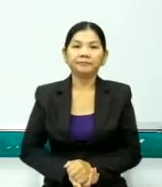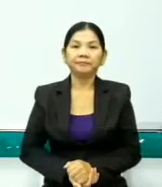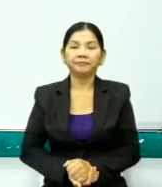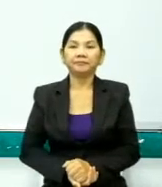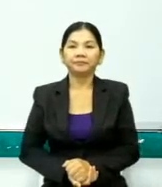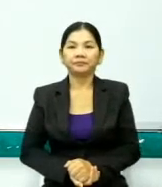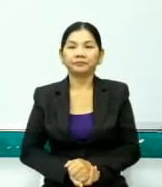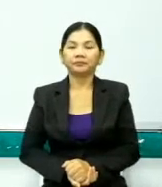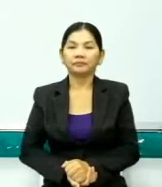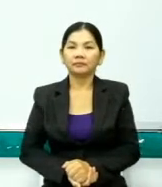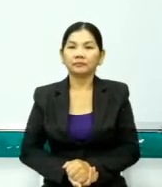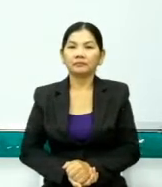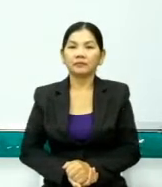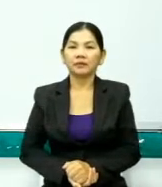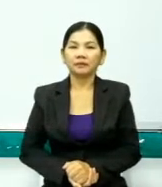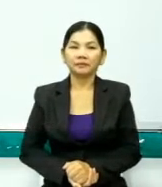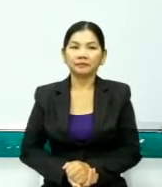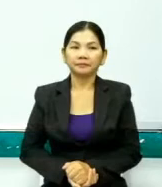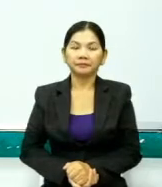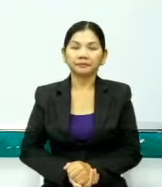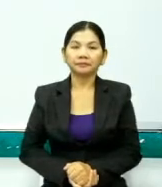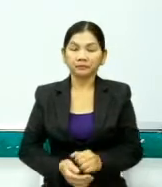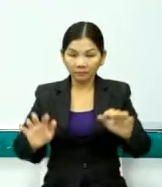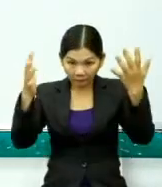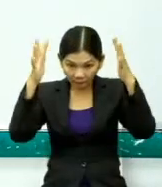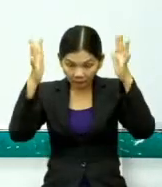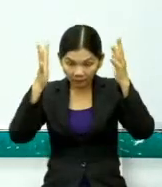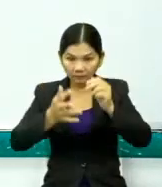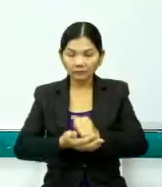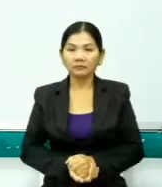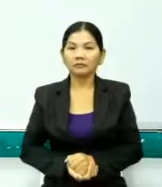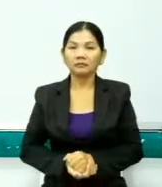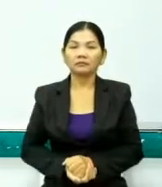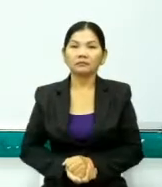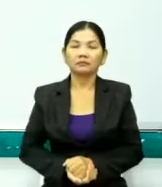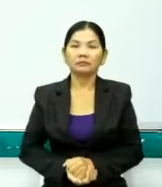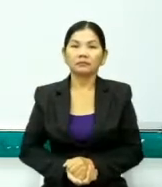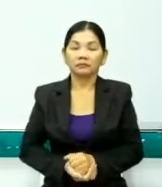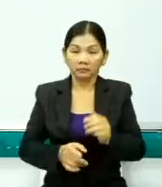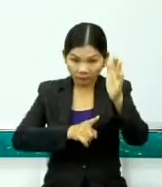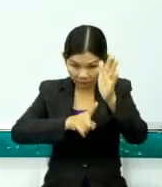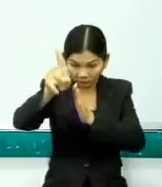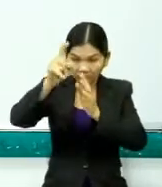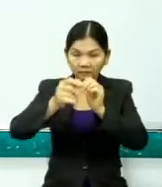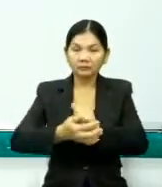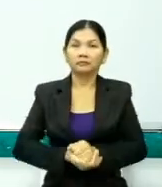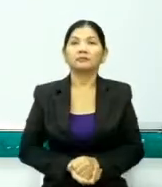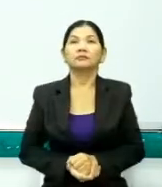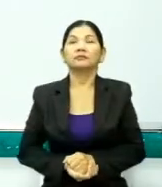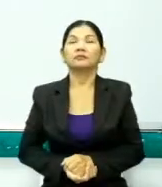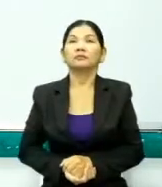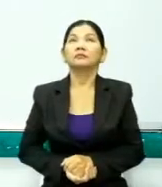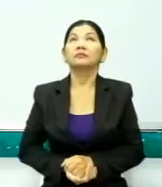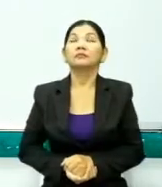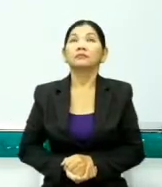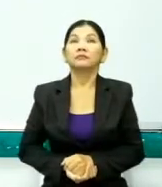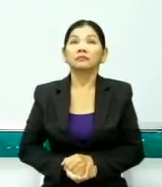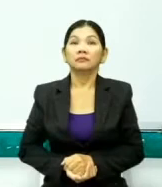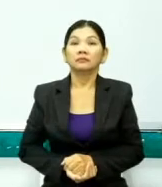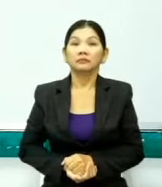cổ chà, dân con tẹt đáy chà, tẹt đáy bánh vịt chúa chùm mùi nẹ cổ ná con chê tẹt đáy bánh vịt chúa này